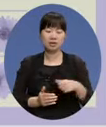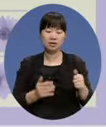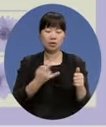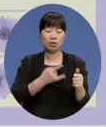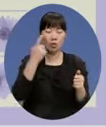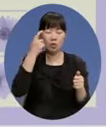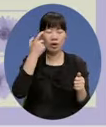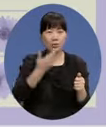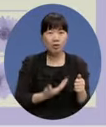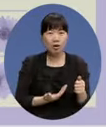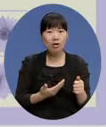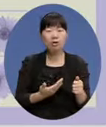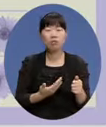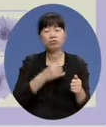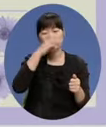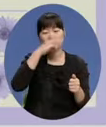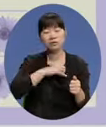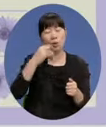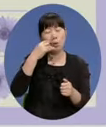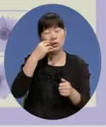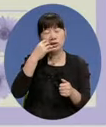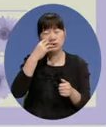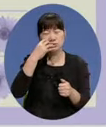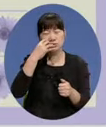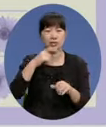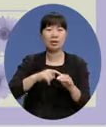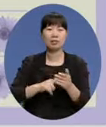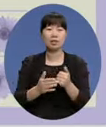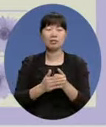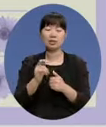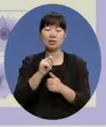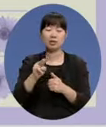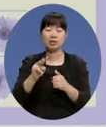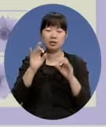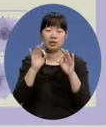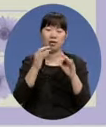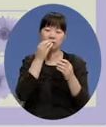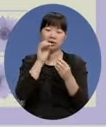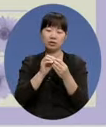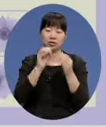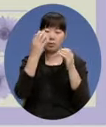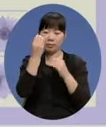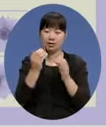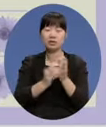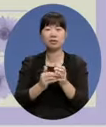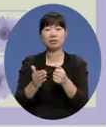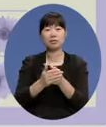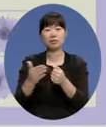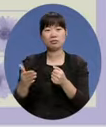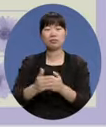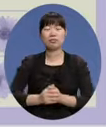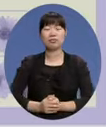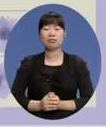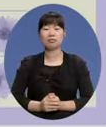아들한테는 왜 그랬냐 물으니 그냥 호기심에서요. TV에서 키스하는 것도 봤거든요. 라고 하더군요.